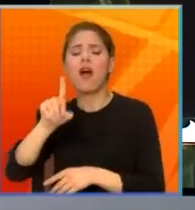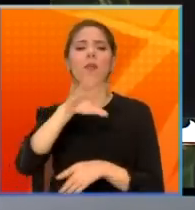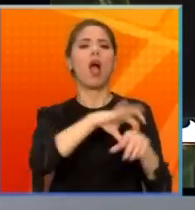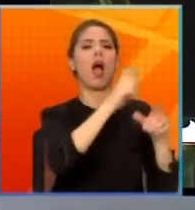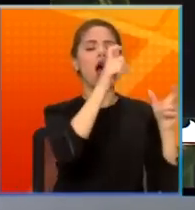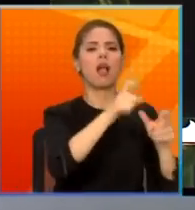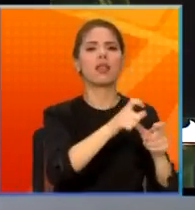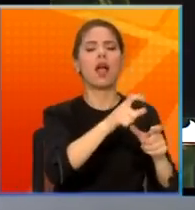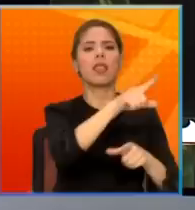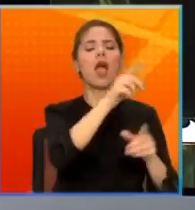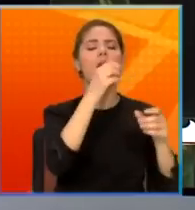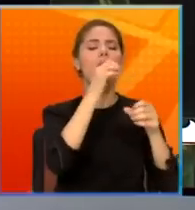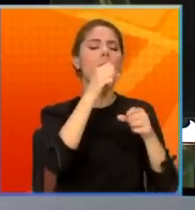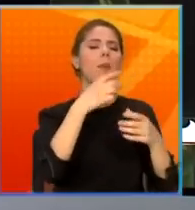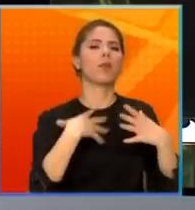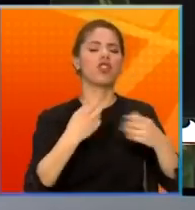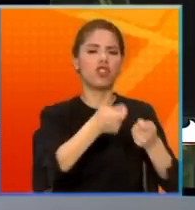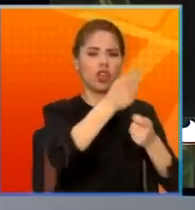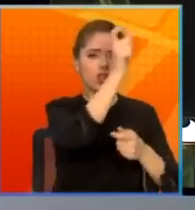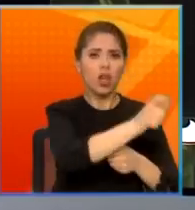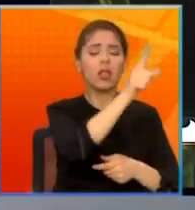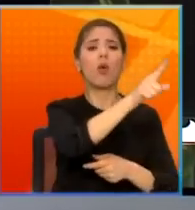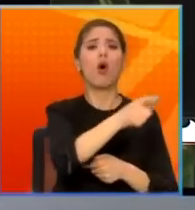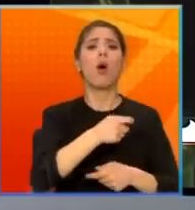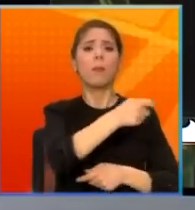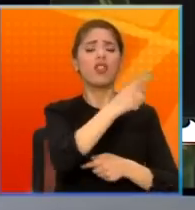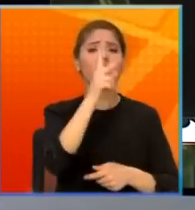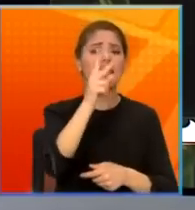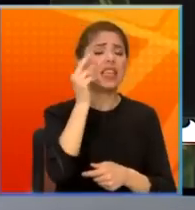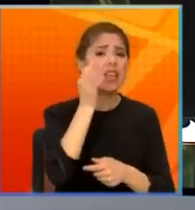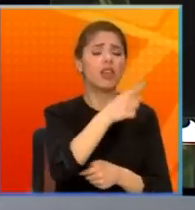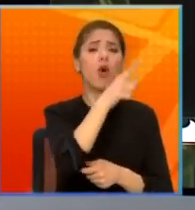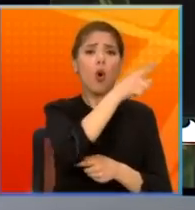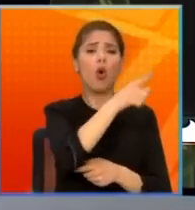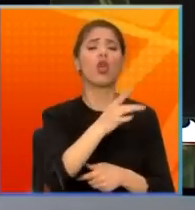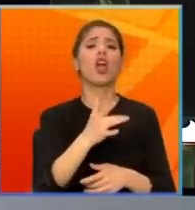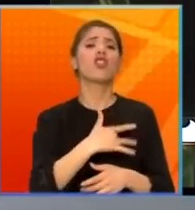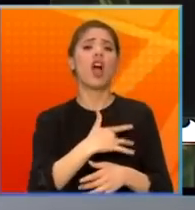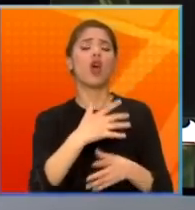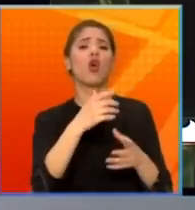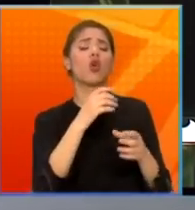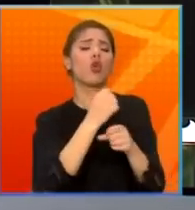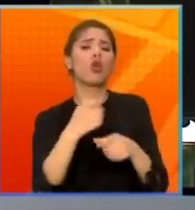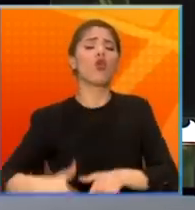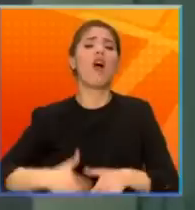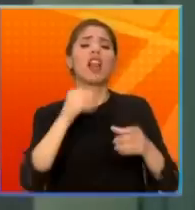kastetti. Üstelik bıçakladığı o iki kişi onu kendi can güvenliği için almamıştı içeri.